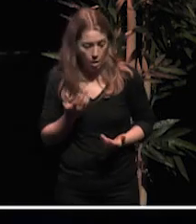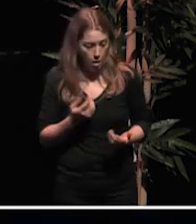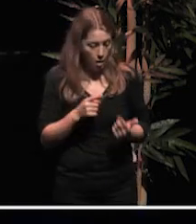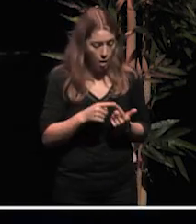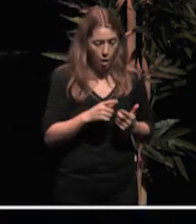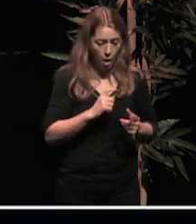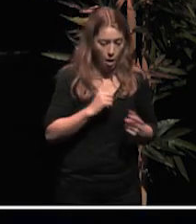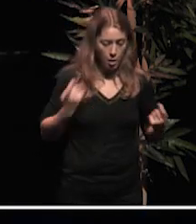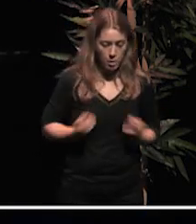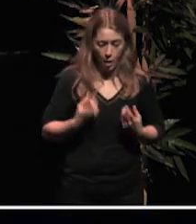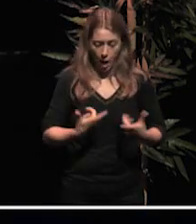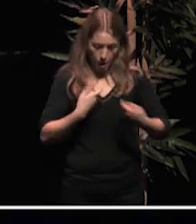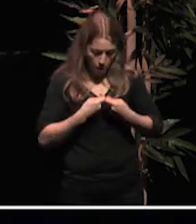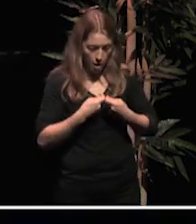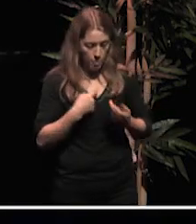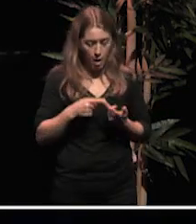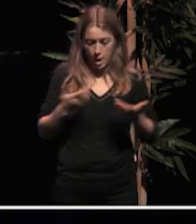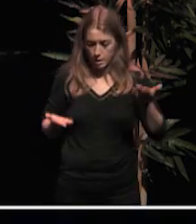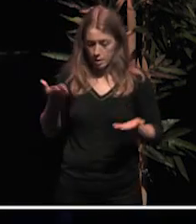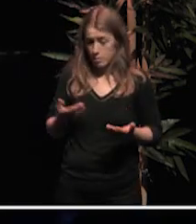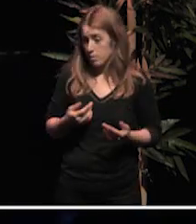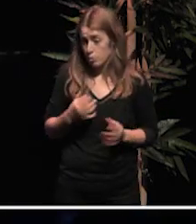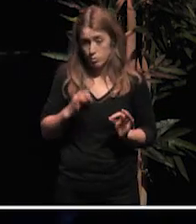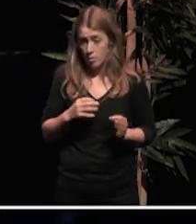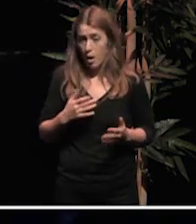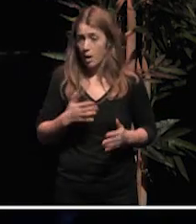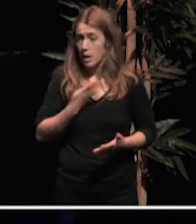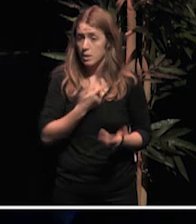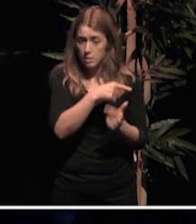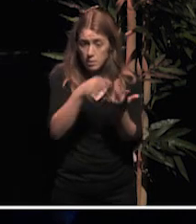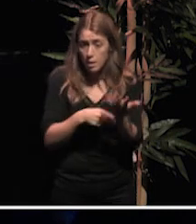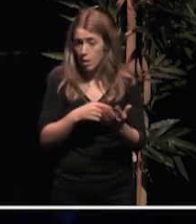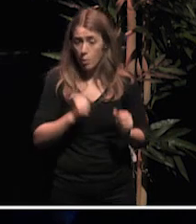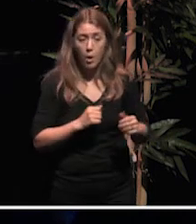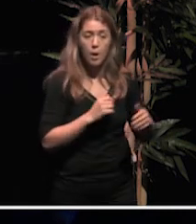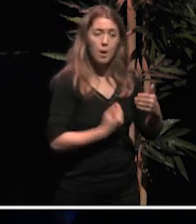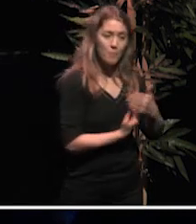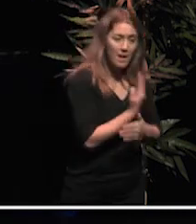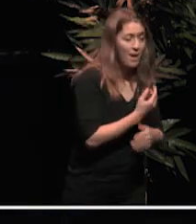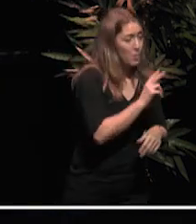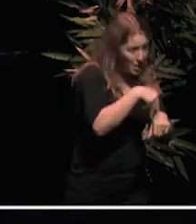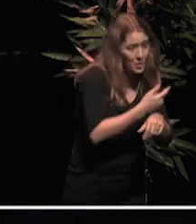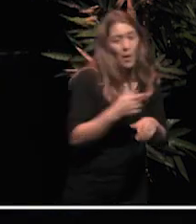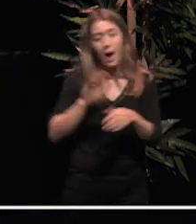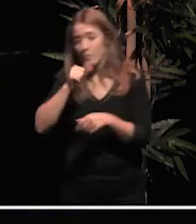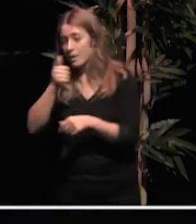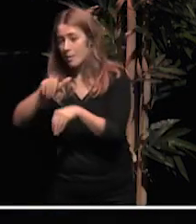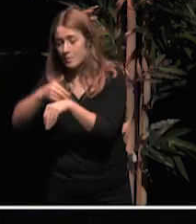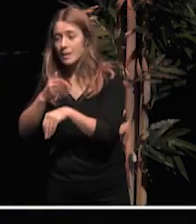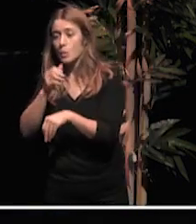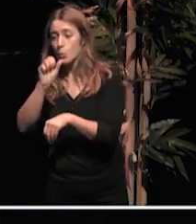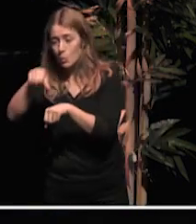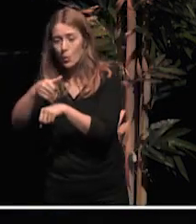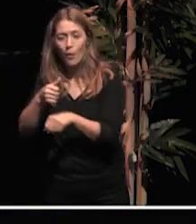d'entraînement équilibré pour me permettre de faire encore 3 heures de surf le matin et encore 1 heure l'après-midi quand c'est bon. Quand vous cherchez à vous dépasser, comme ça, il y a